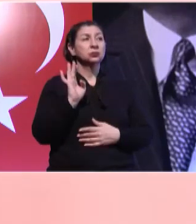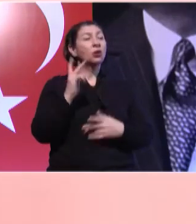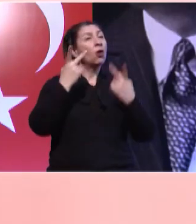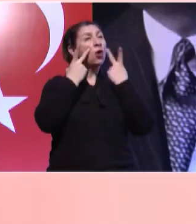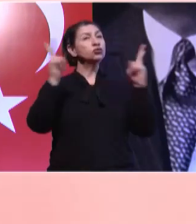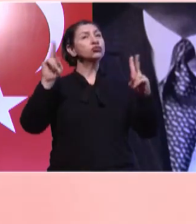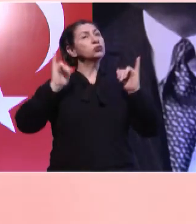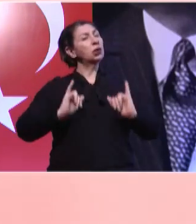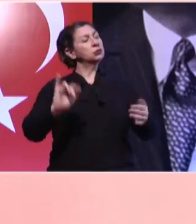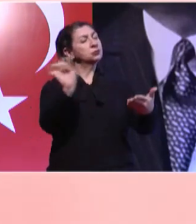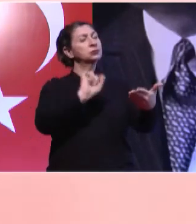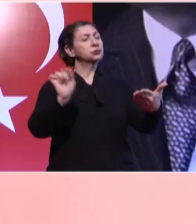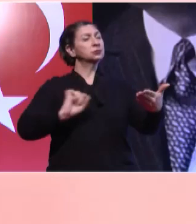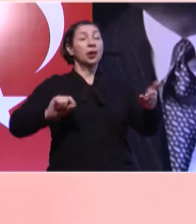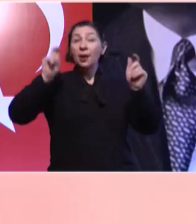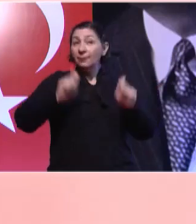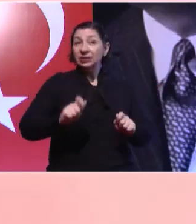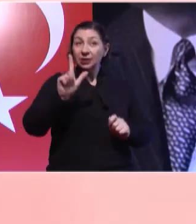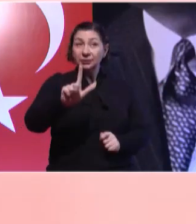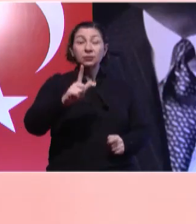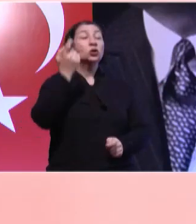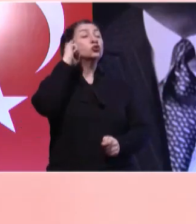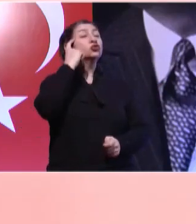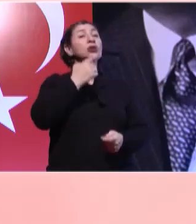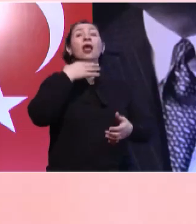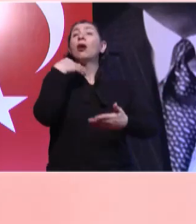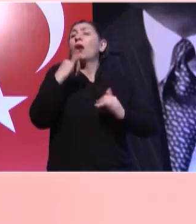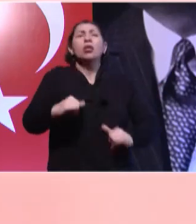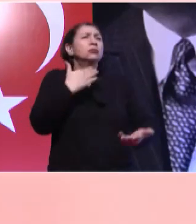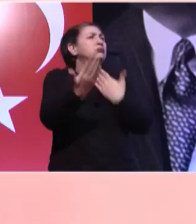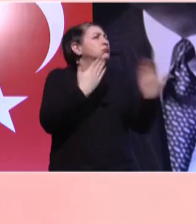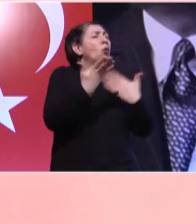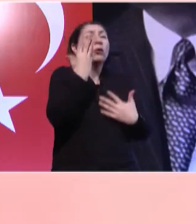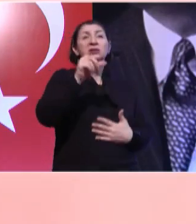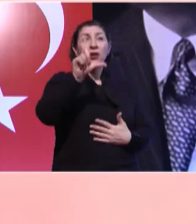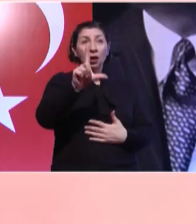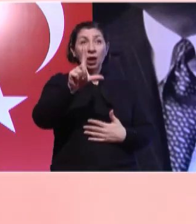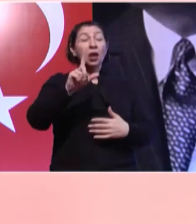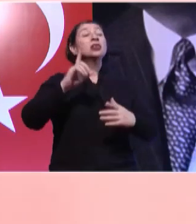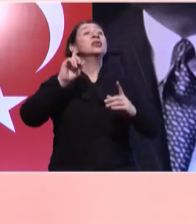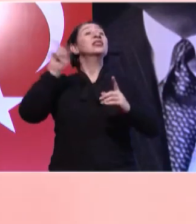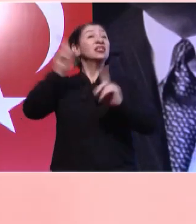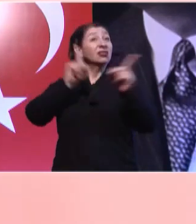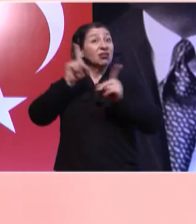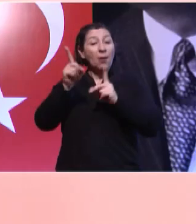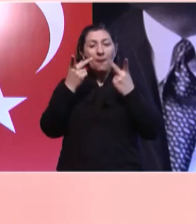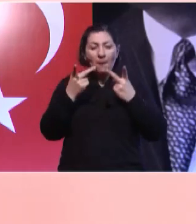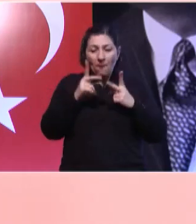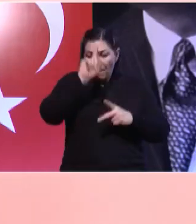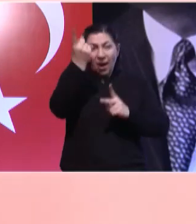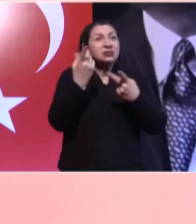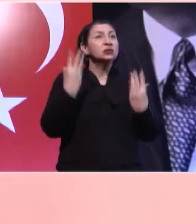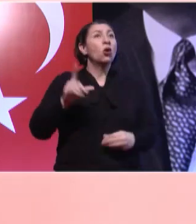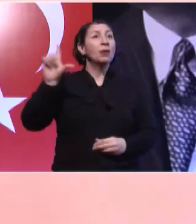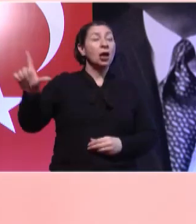Özgürce yazı yazabilmeli. Düşüncelerini ifade edebilmeli. Yargı bağımsızlığı olmalı.